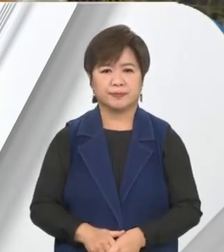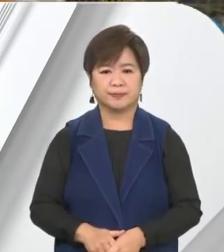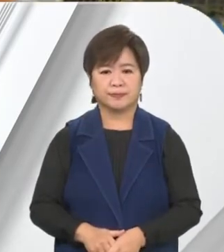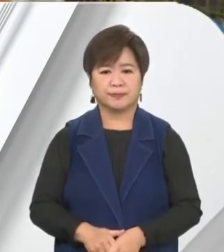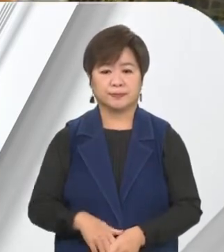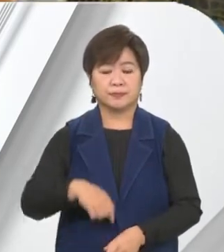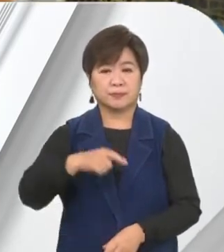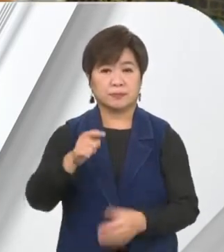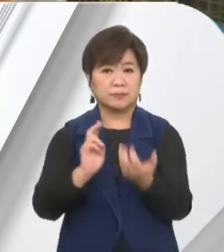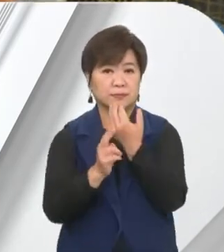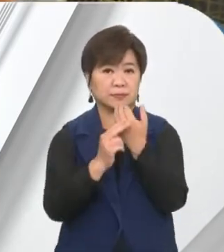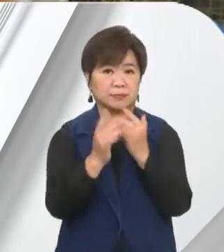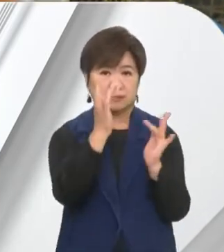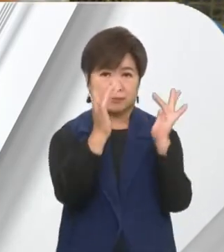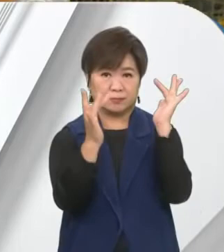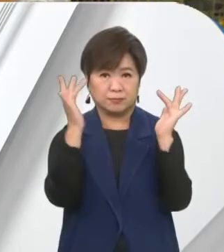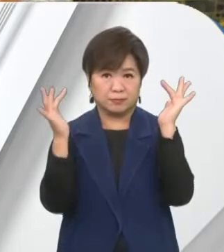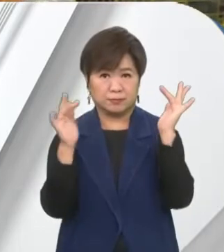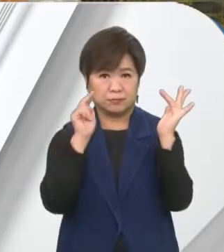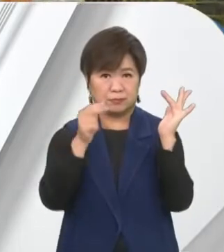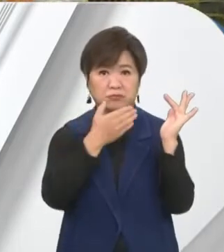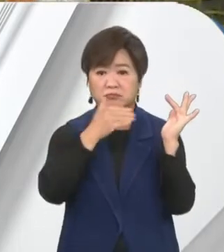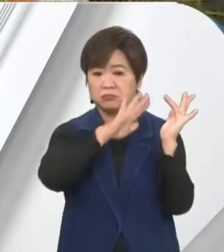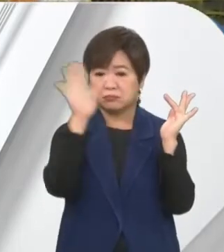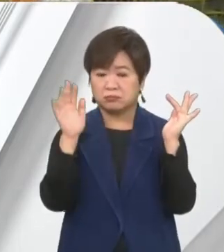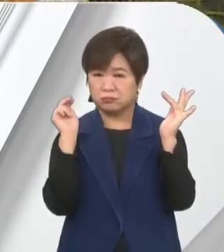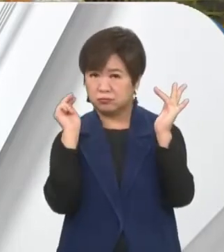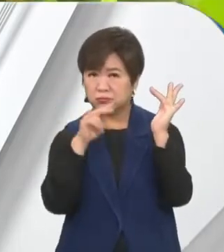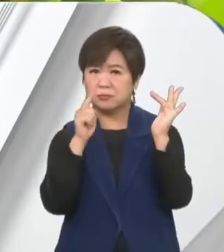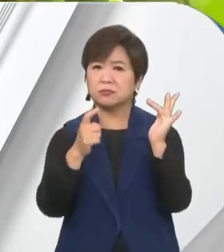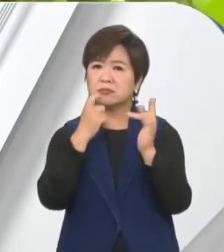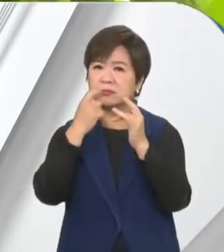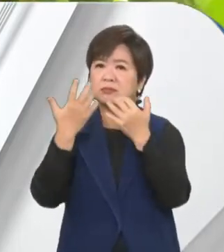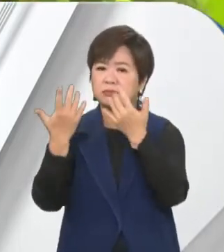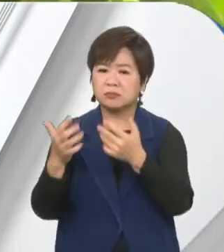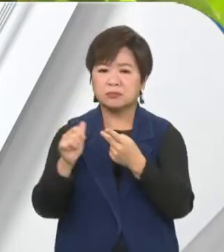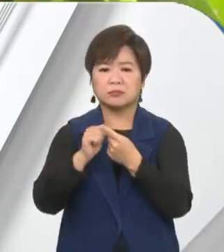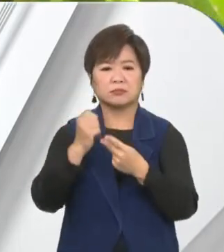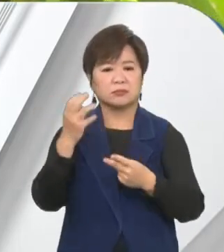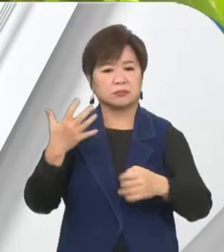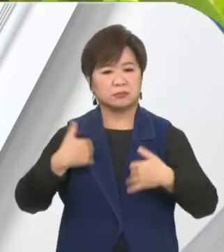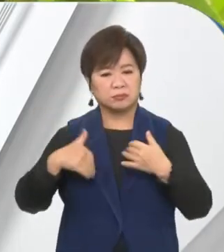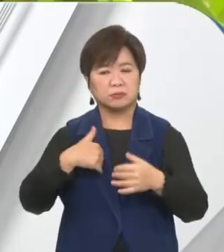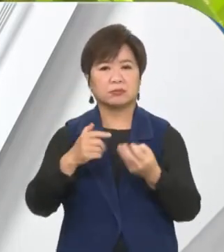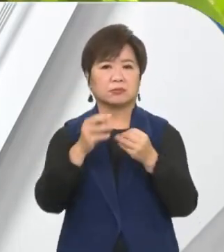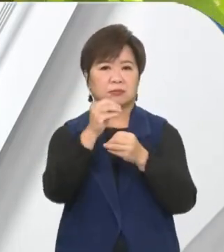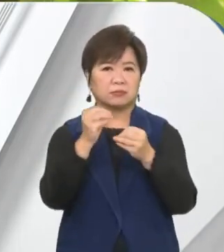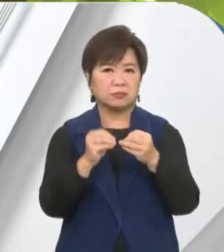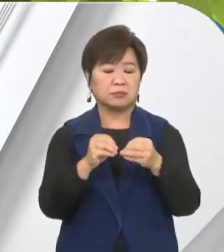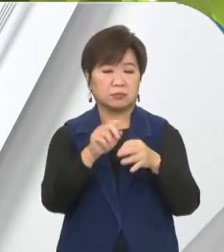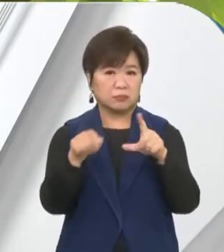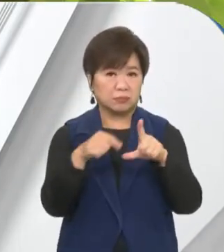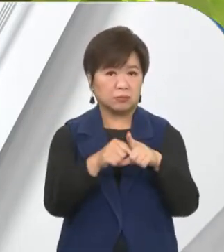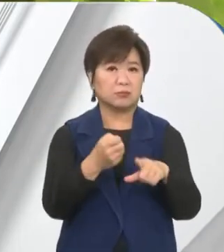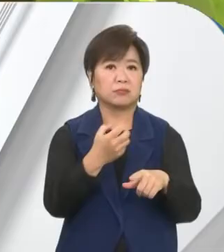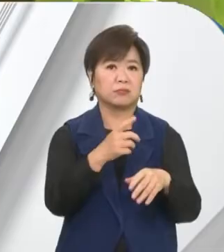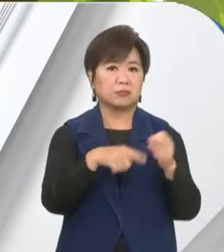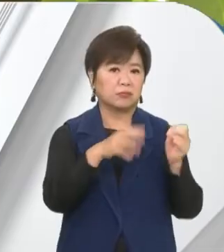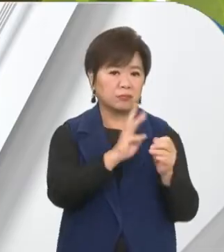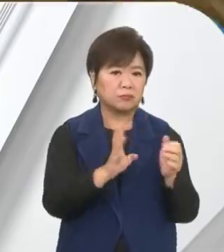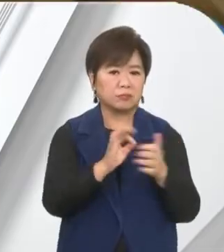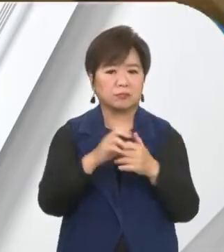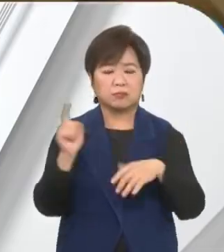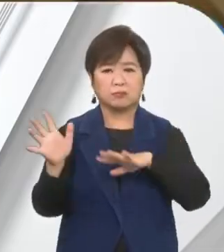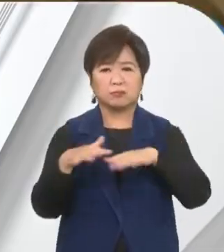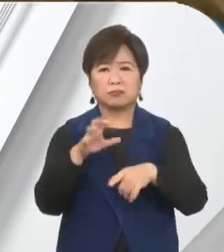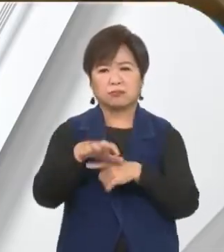来到水利县，认真填实问题。一条高速巷，接边麦线里、新兴里、金燕里、丰水里、秋王里，半夜里农民